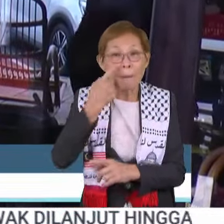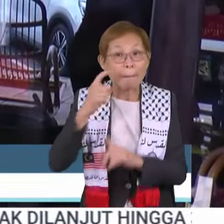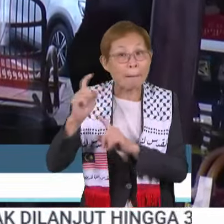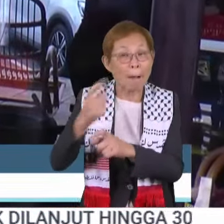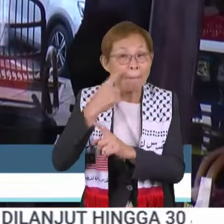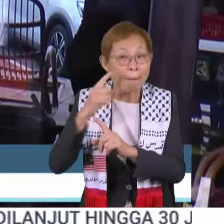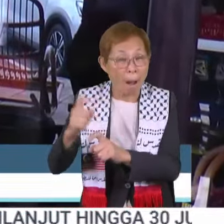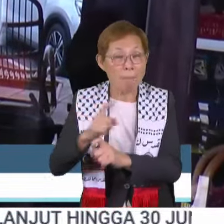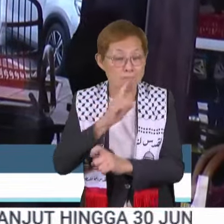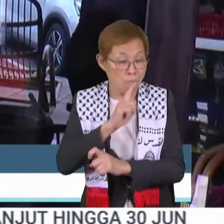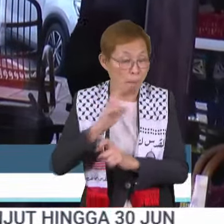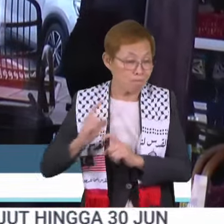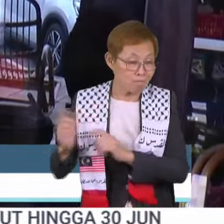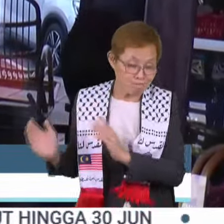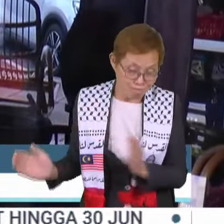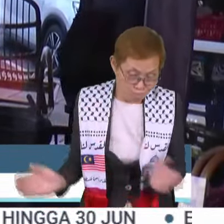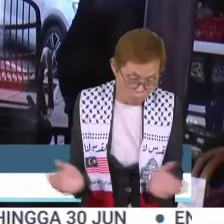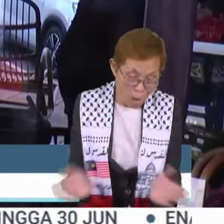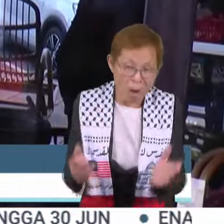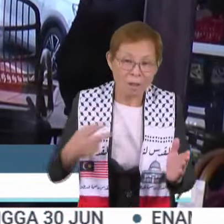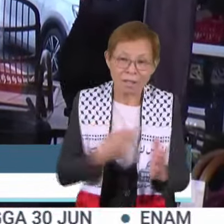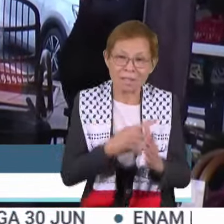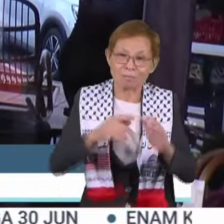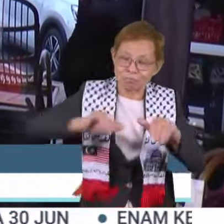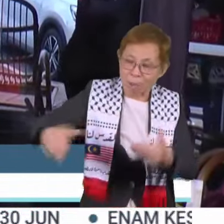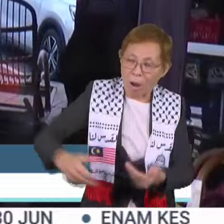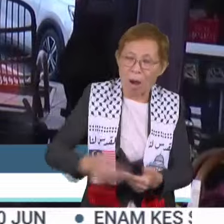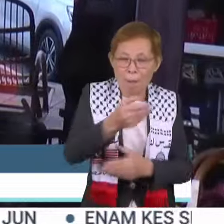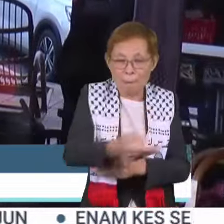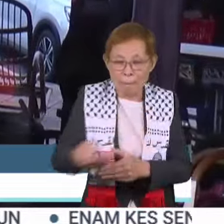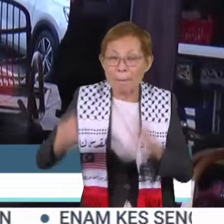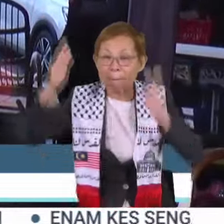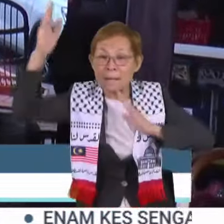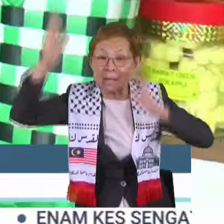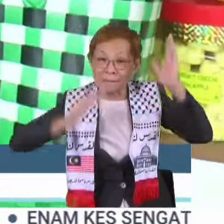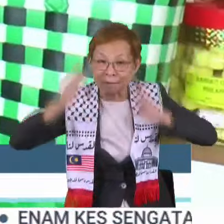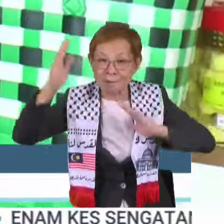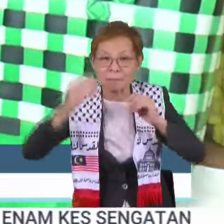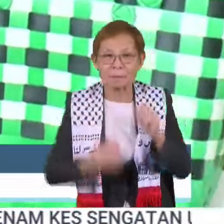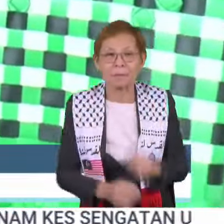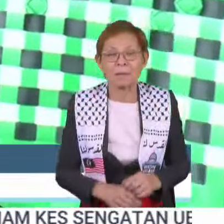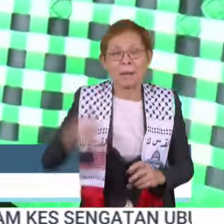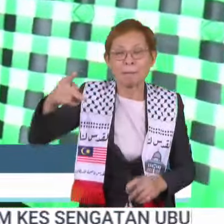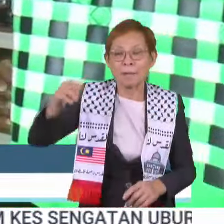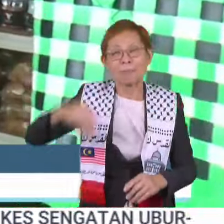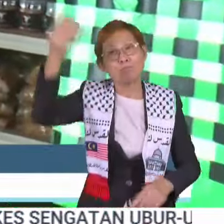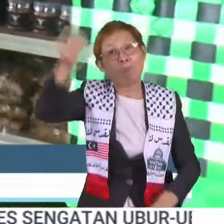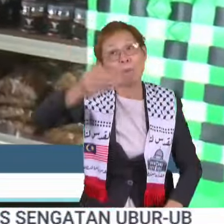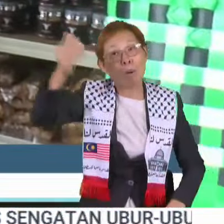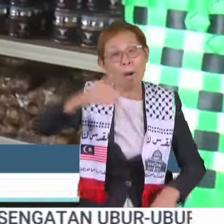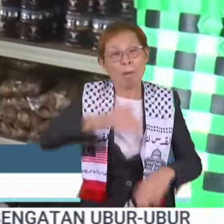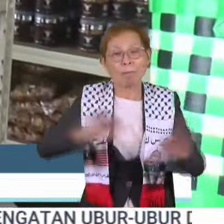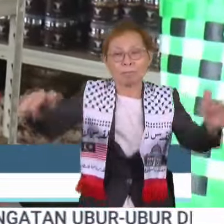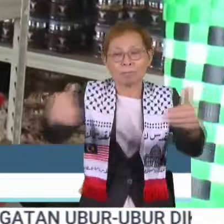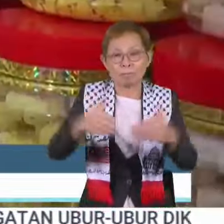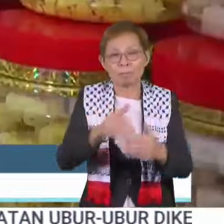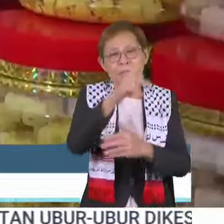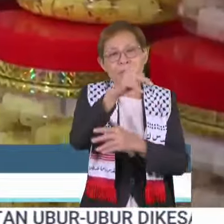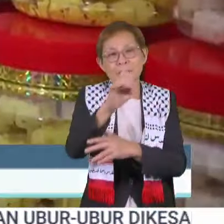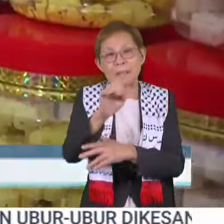memang digalakkan untuk kita perkenalkan produk-produk tempatan Perdana Menteri Dalam ucapannya pada penutup